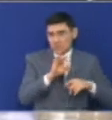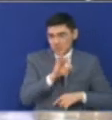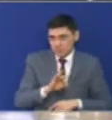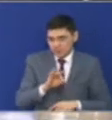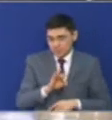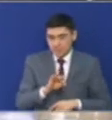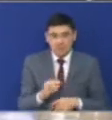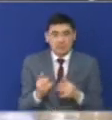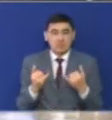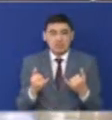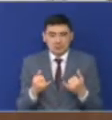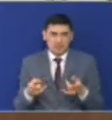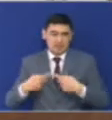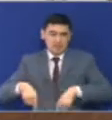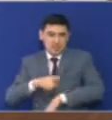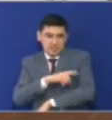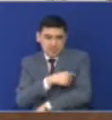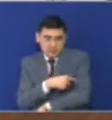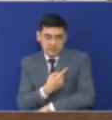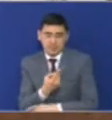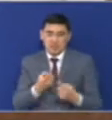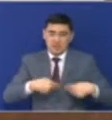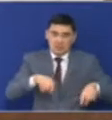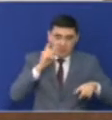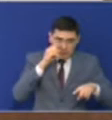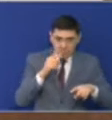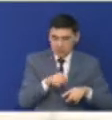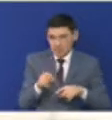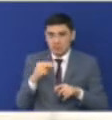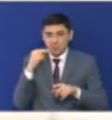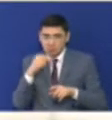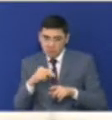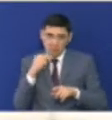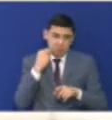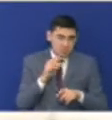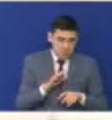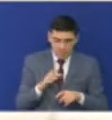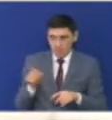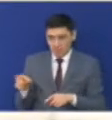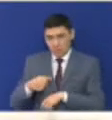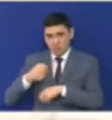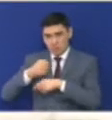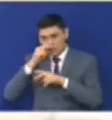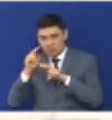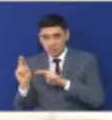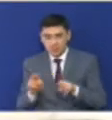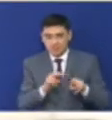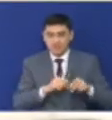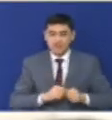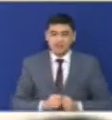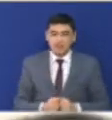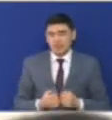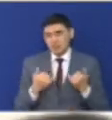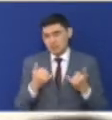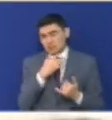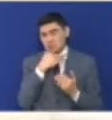повышения качества здравоохранения и образования находится под строгим контролем. У нас есть различные программы, выделены